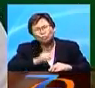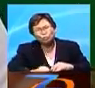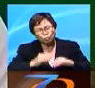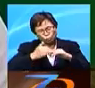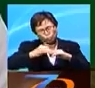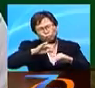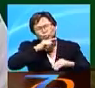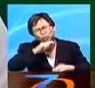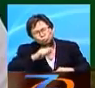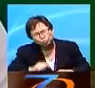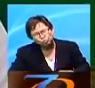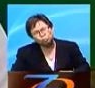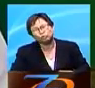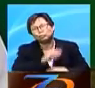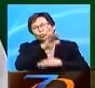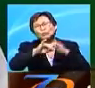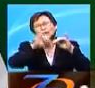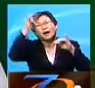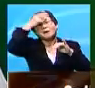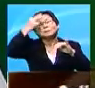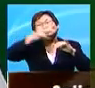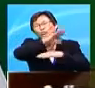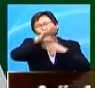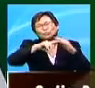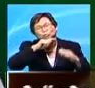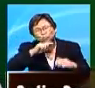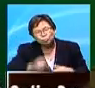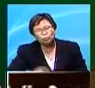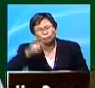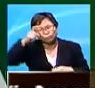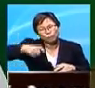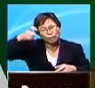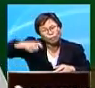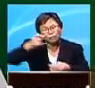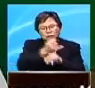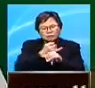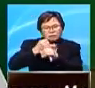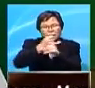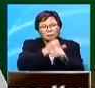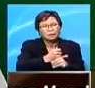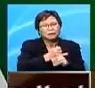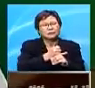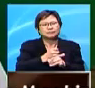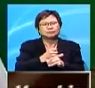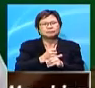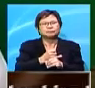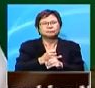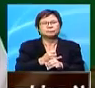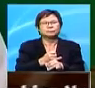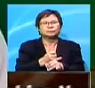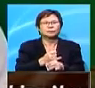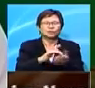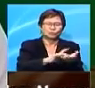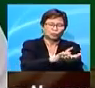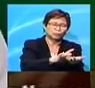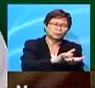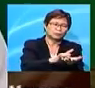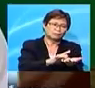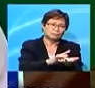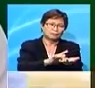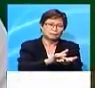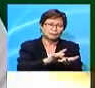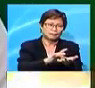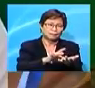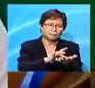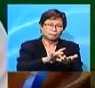umur yang lanjut usia jadi dengan itu perlu kepada penjagaan dan perlu kepada ada rawatan-rawatan